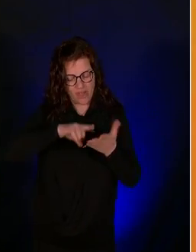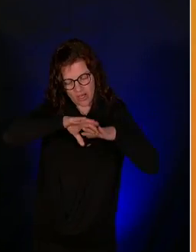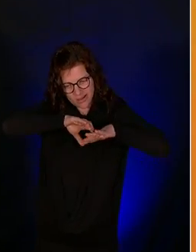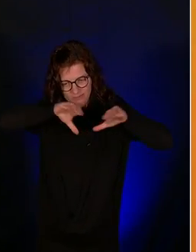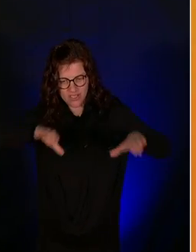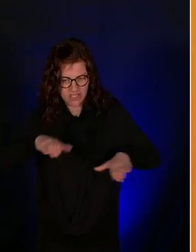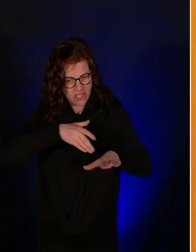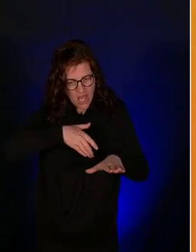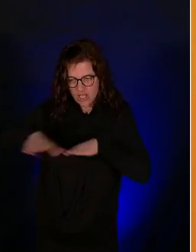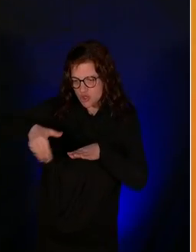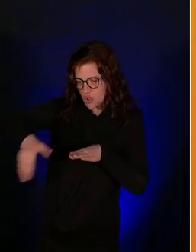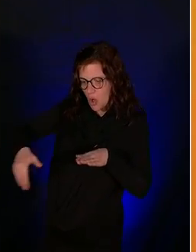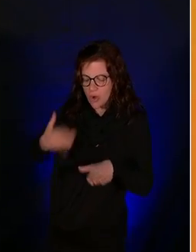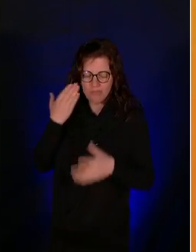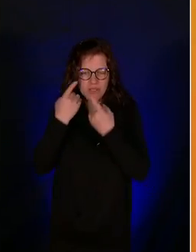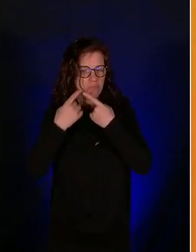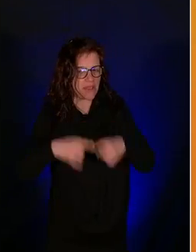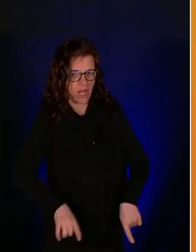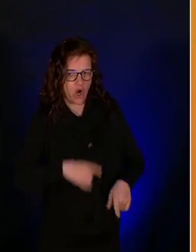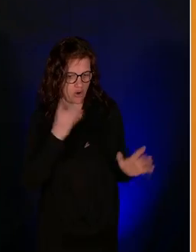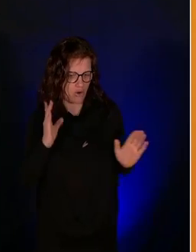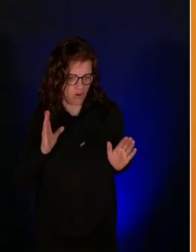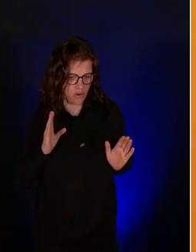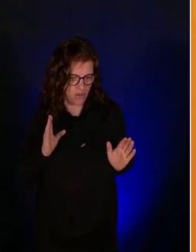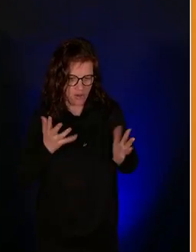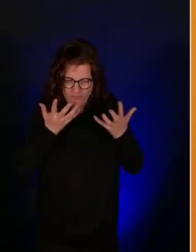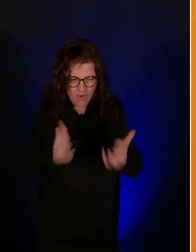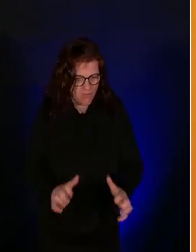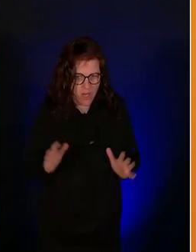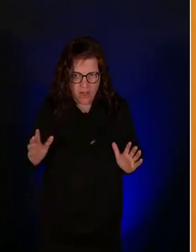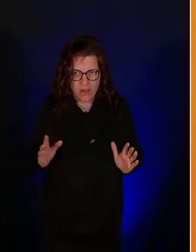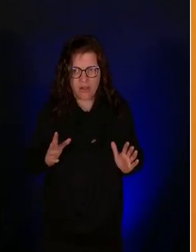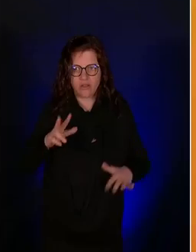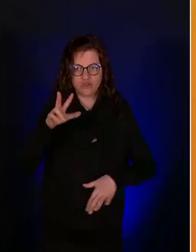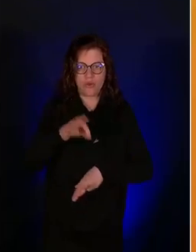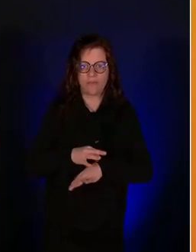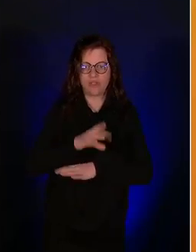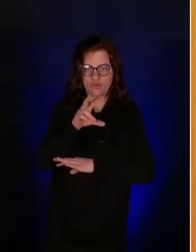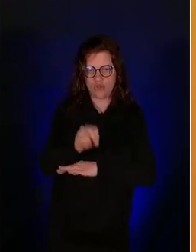exclure celles et ceux qui ne seraient pas d'accord sur sa ligne. 3 minutes 30.